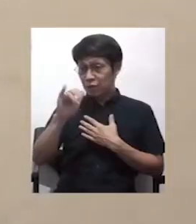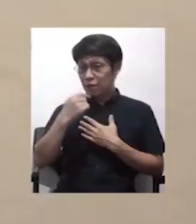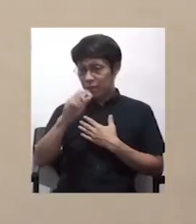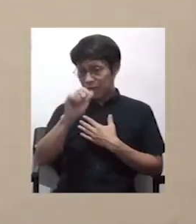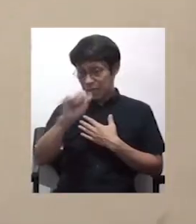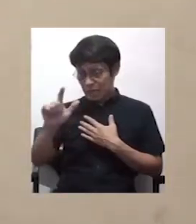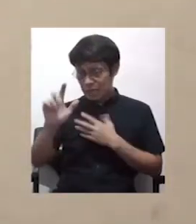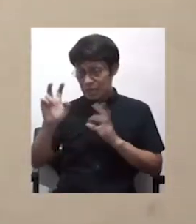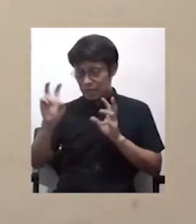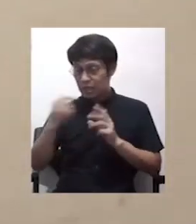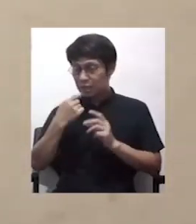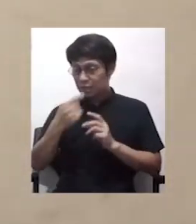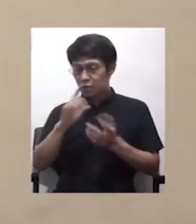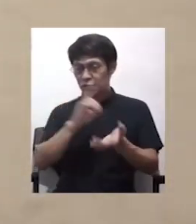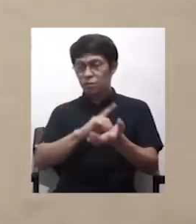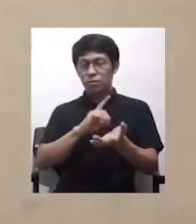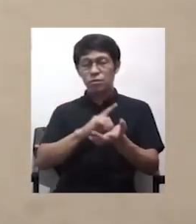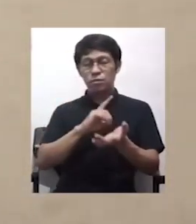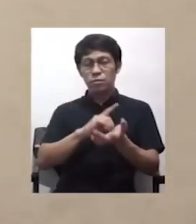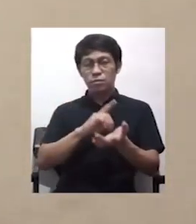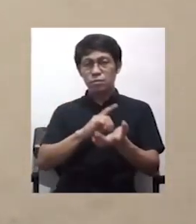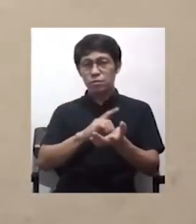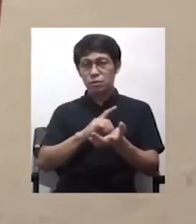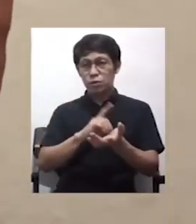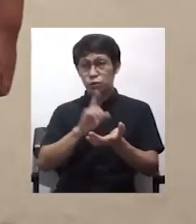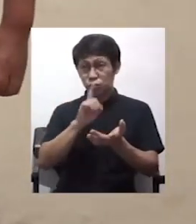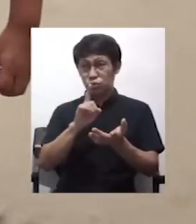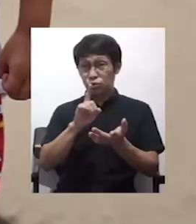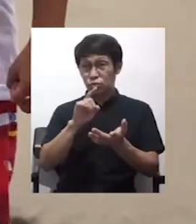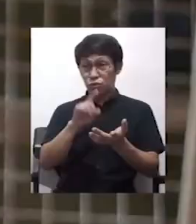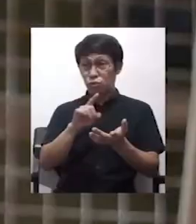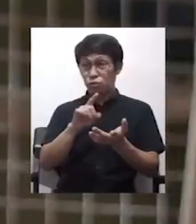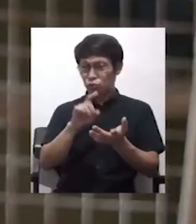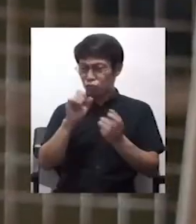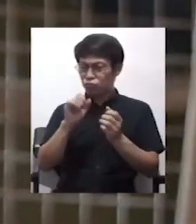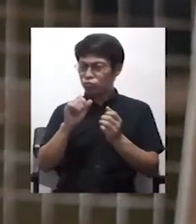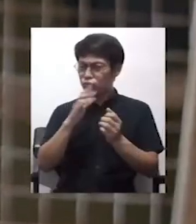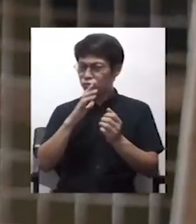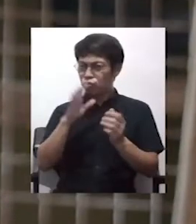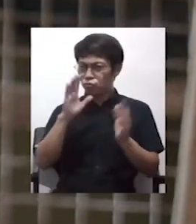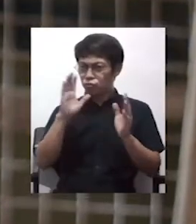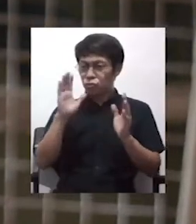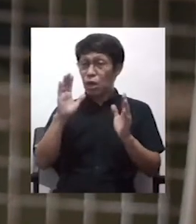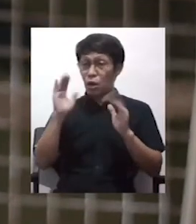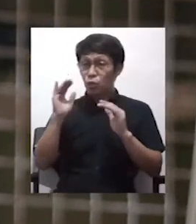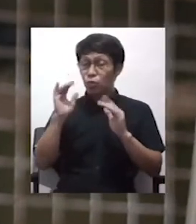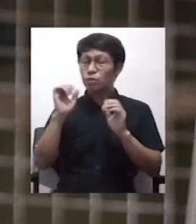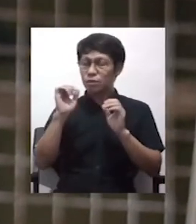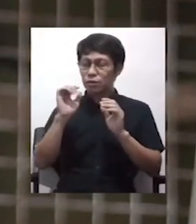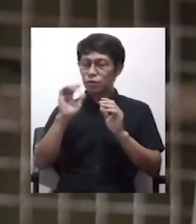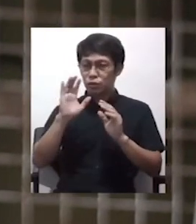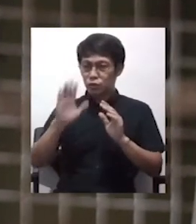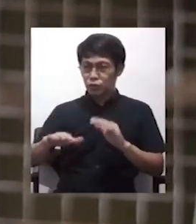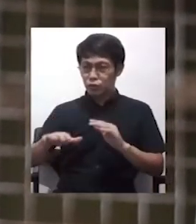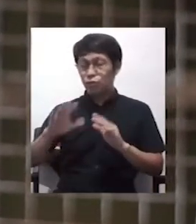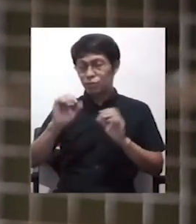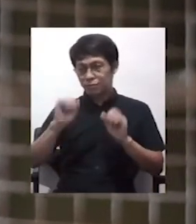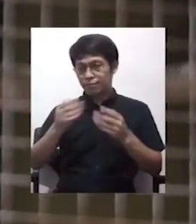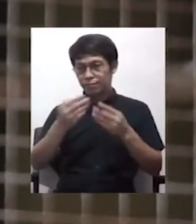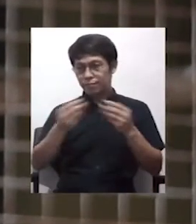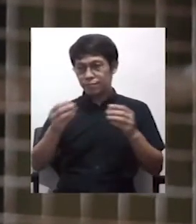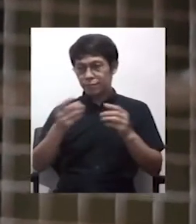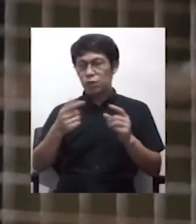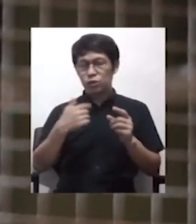ang gumagaling. Huwag kayong mag-alala. Dahil naagapan naman yung anak nyo, awa ng Diyos. Huwag nyo lang po yung pagliliban